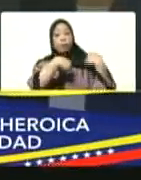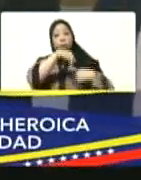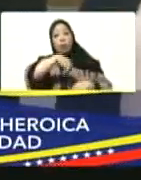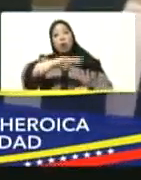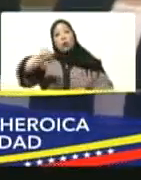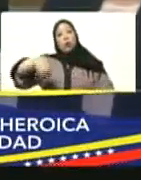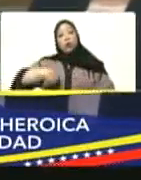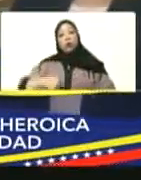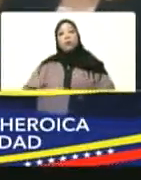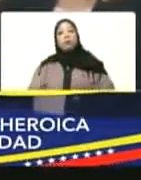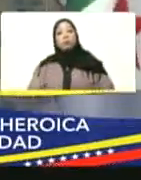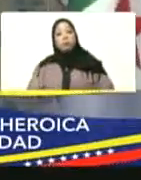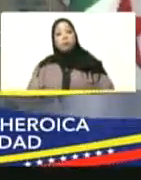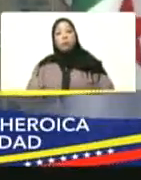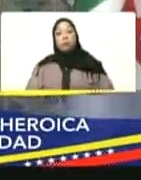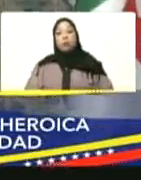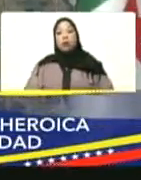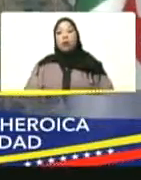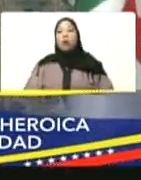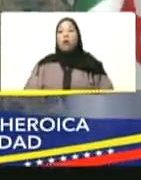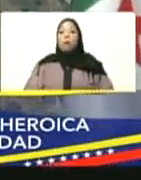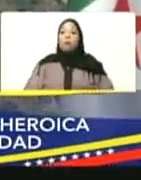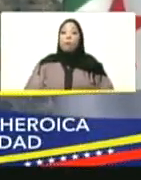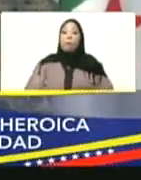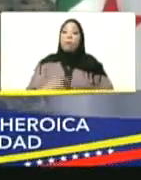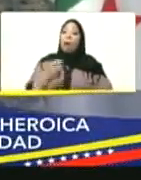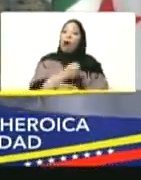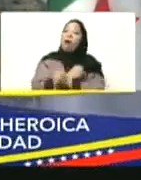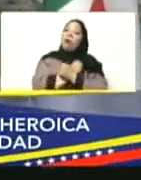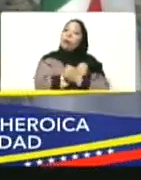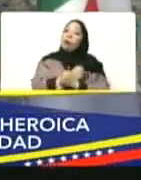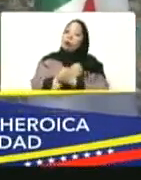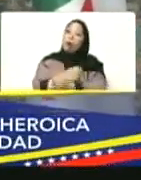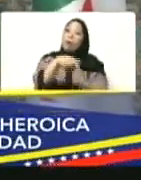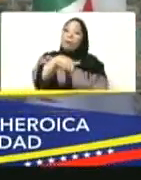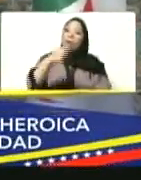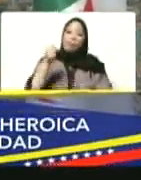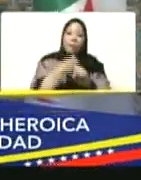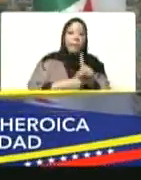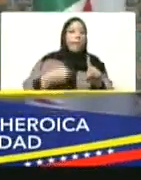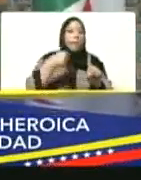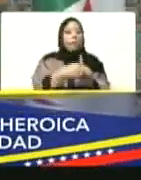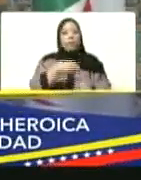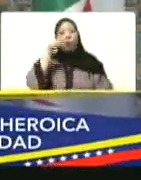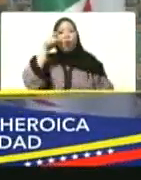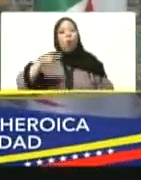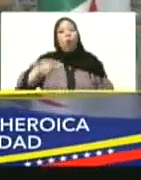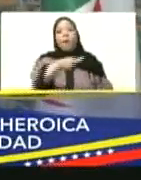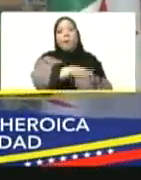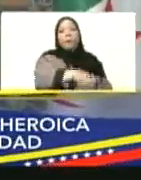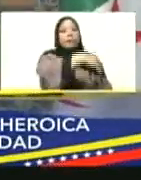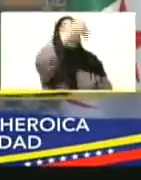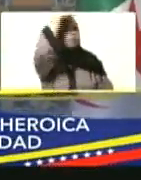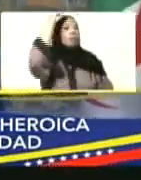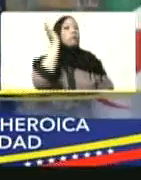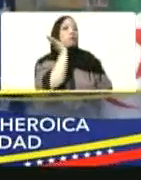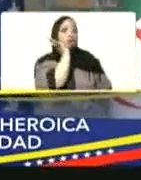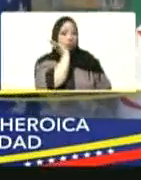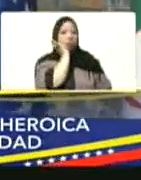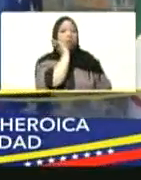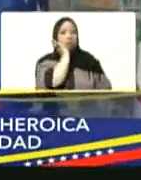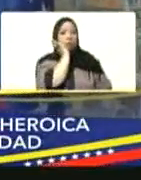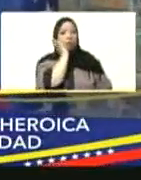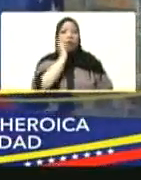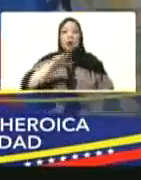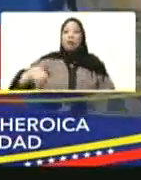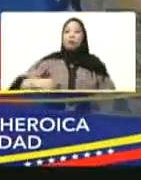nuestra más firme y amorosa solidaridad con la causa del pueblo palestino. Nous avons ratifié